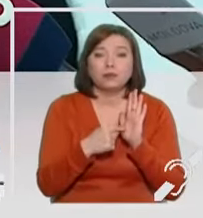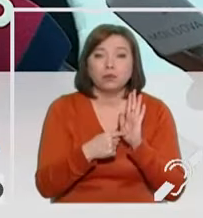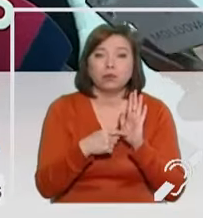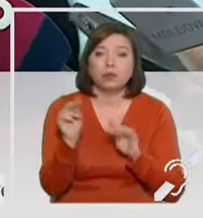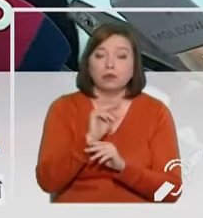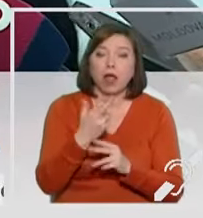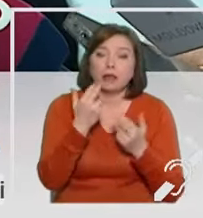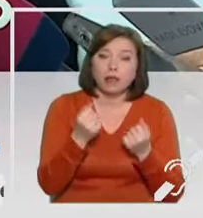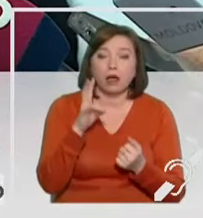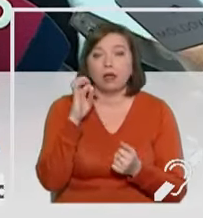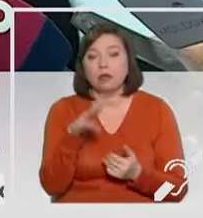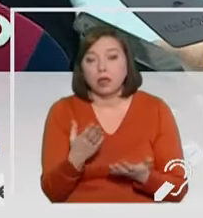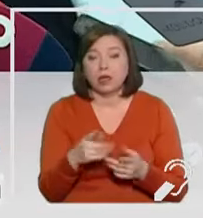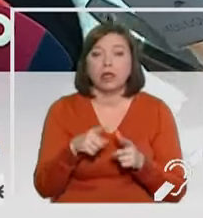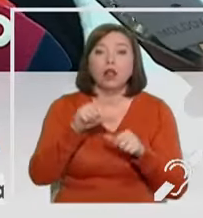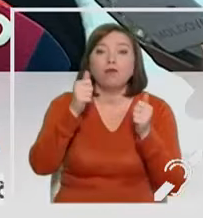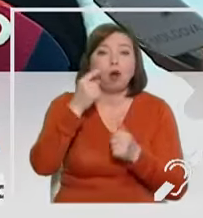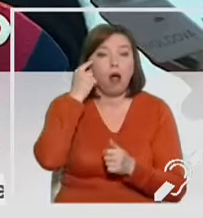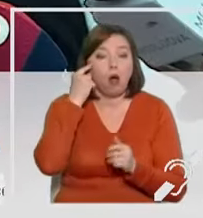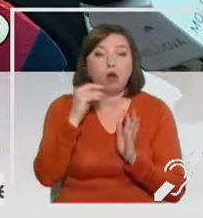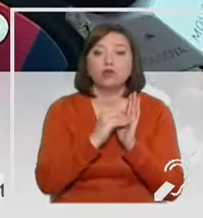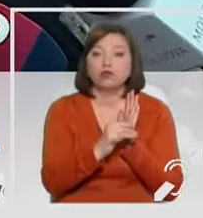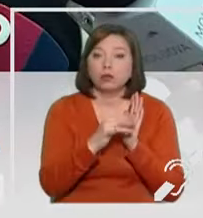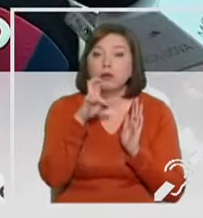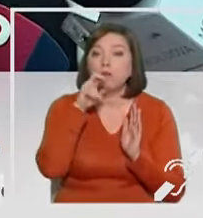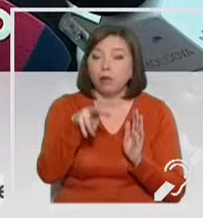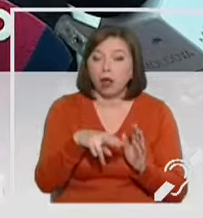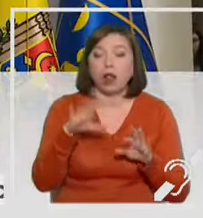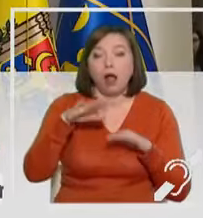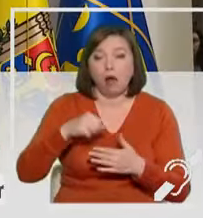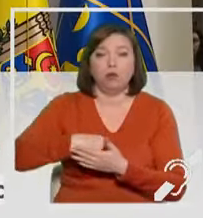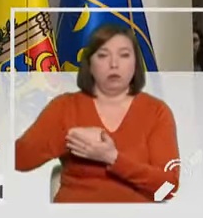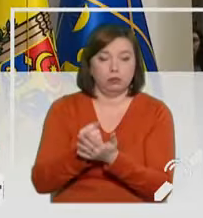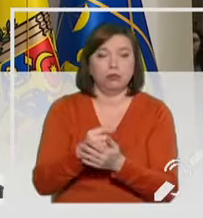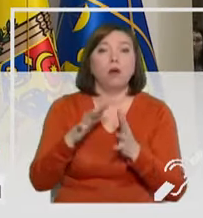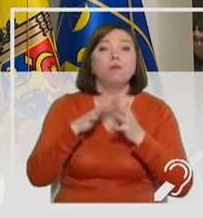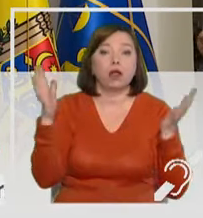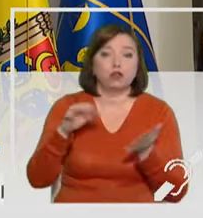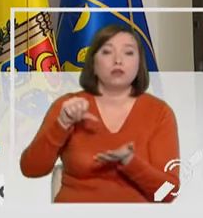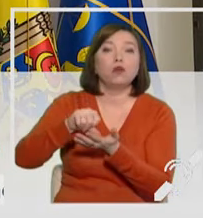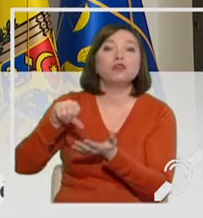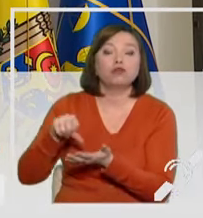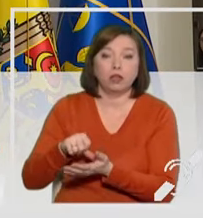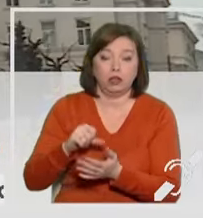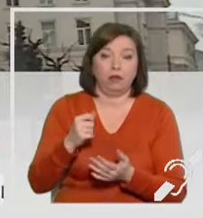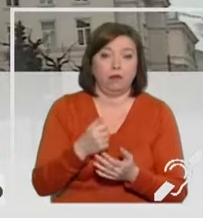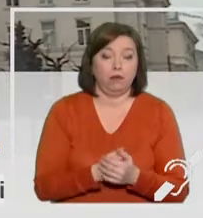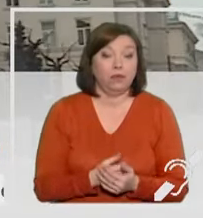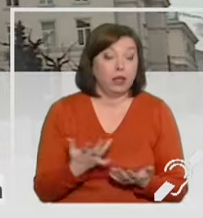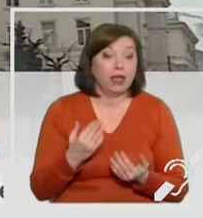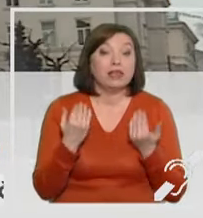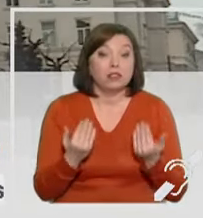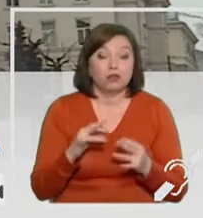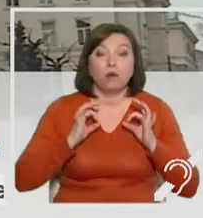de da sau nu, fie sub formă de punctaj, urmând însă a fi validat prin votul de către majoritatea membrilor din Consiliul Superior al Procurorului. În